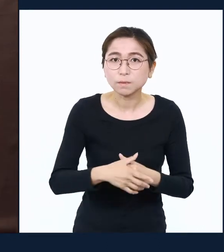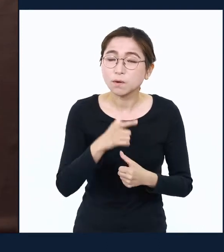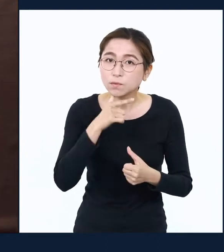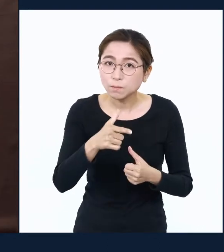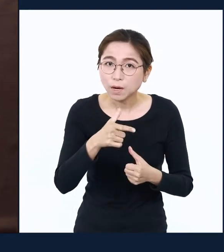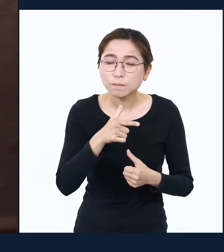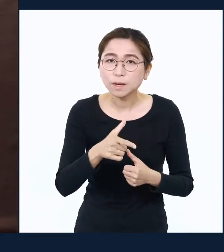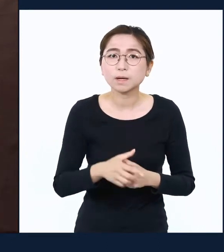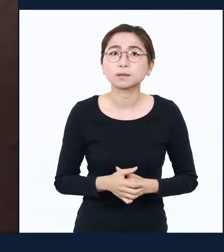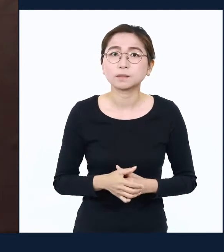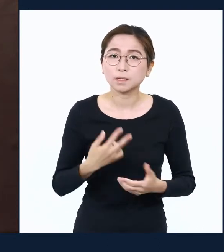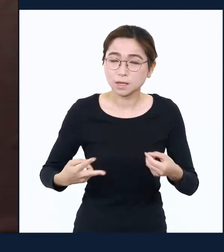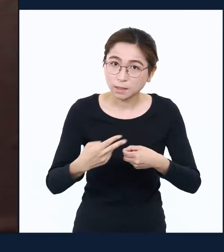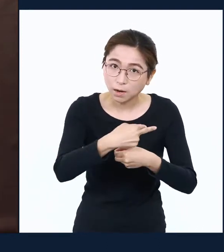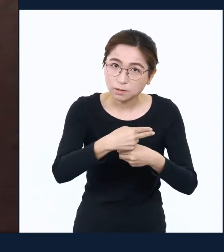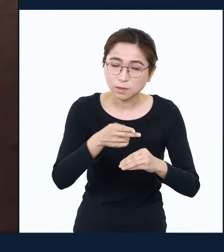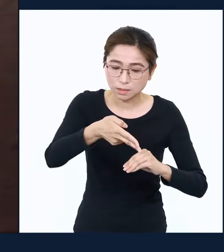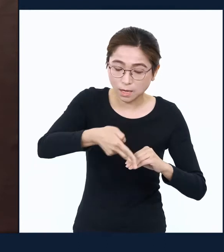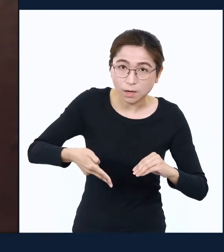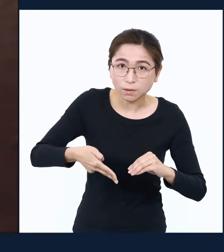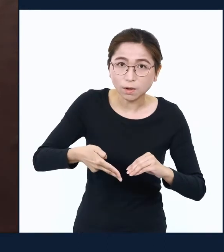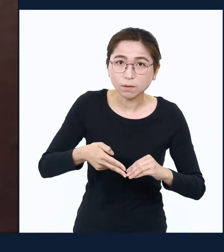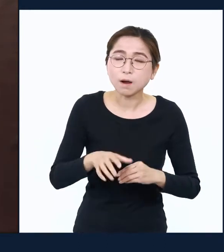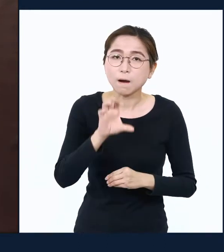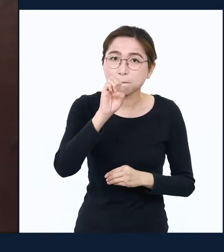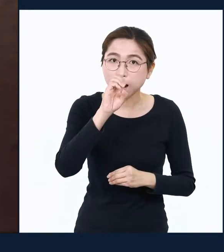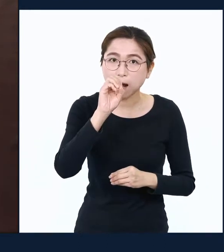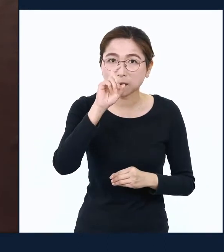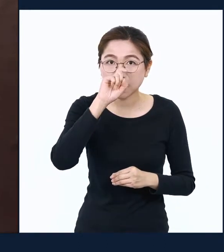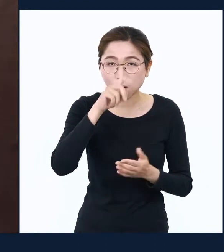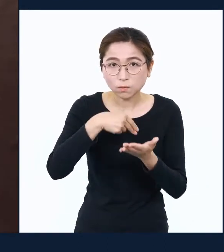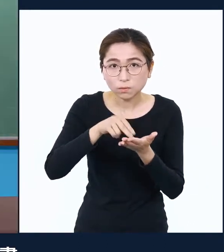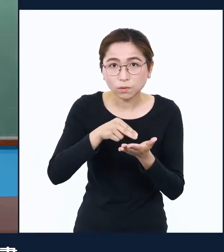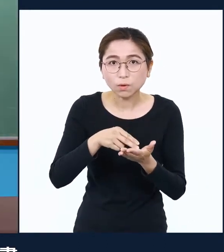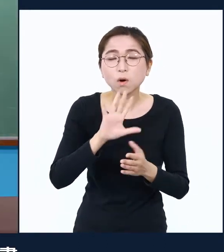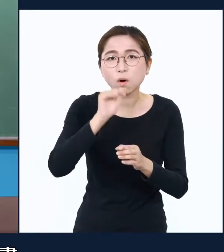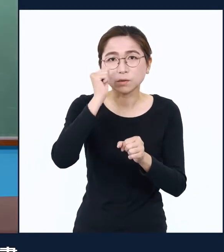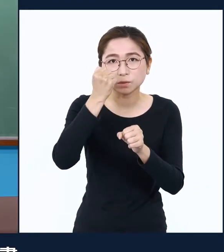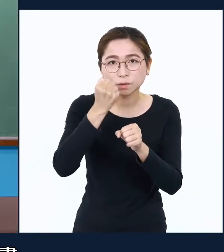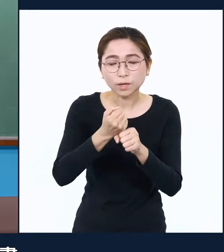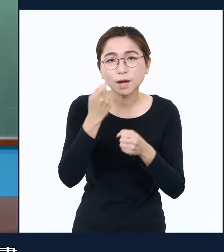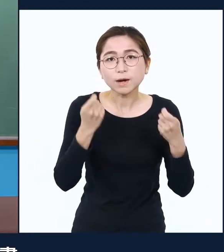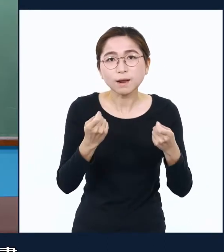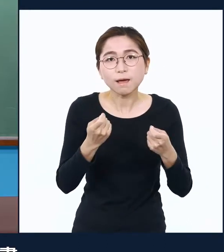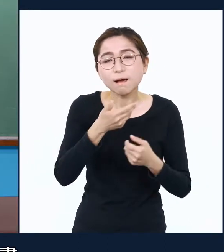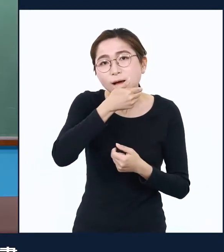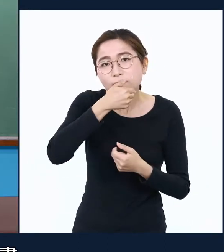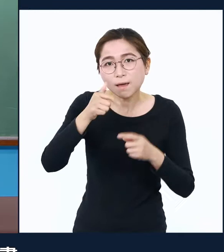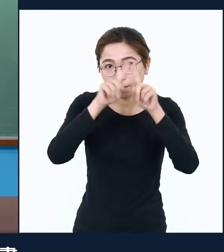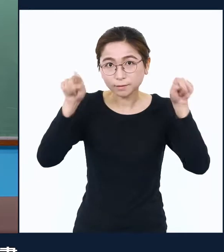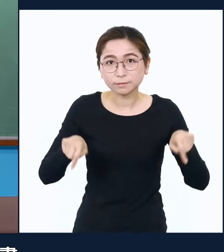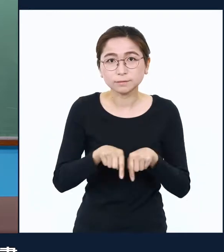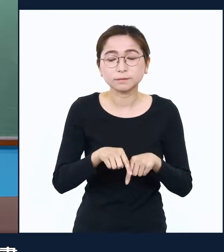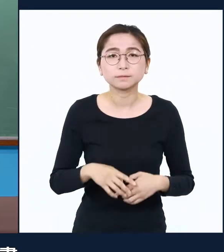支原子筆啦，膠紙或者戒刀啦，同埋白膠漿，咁就可以做到好簡單美麗